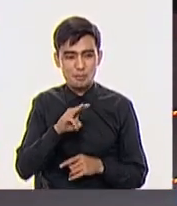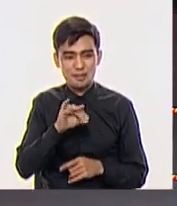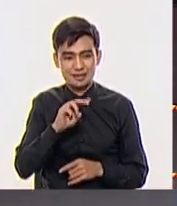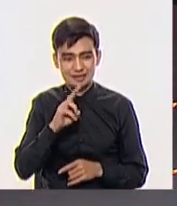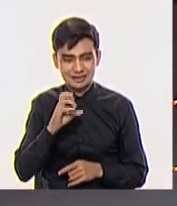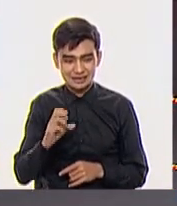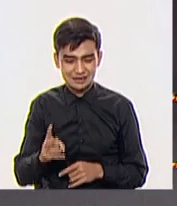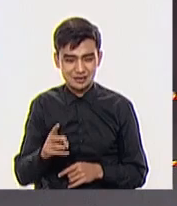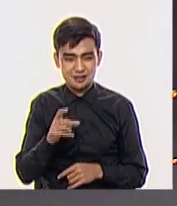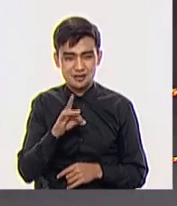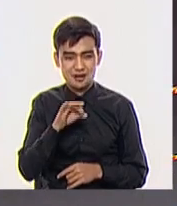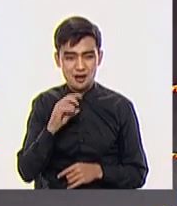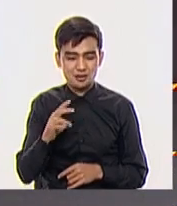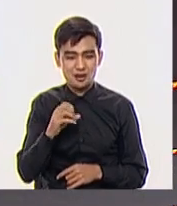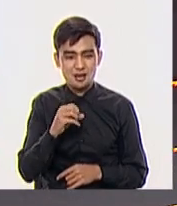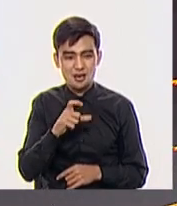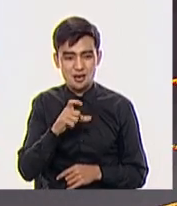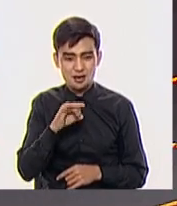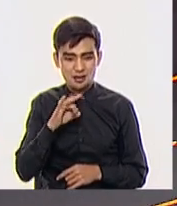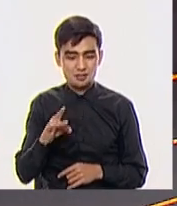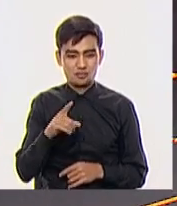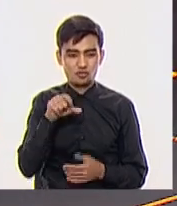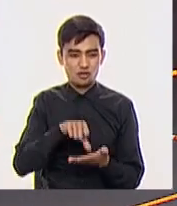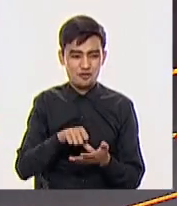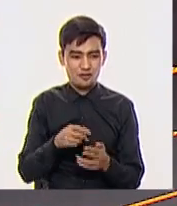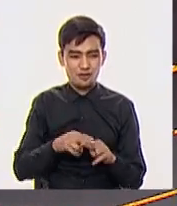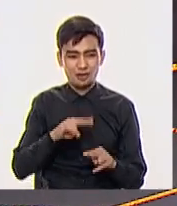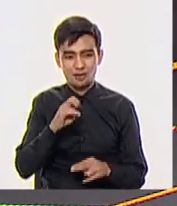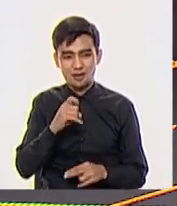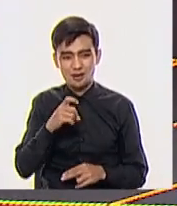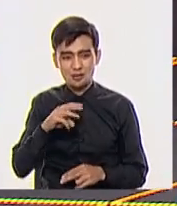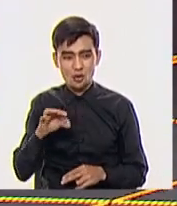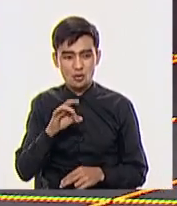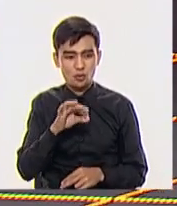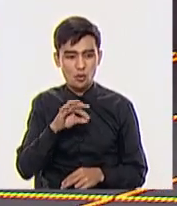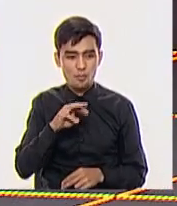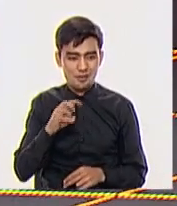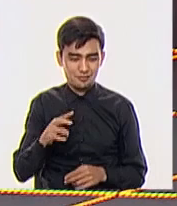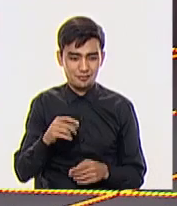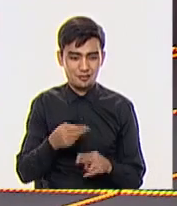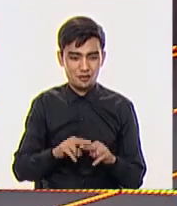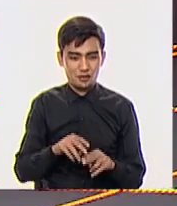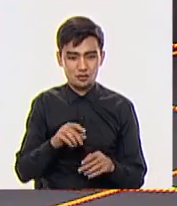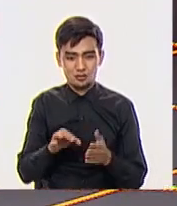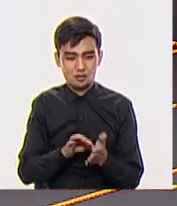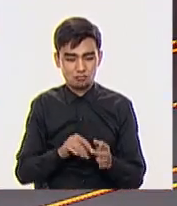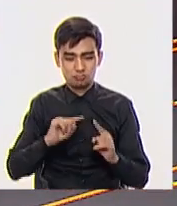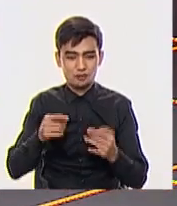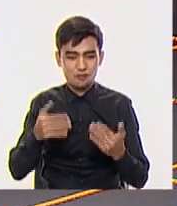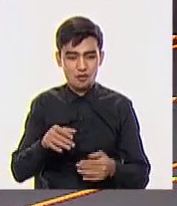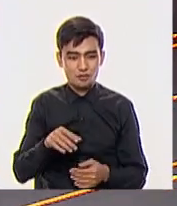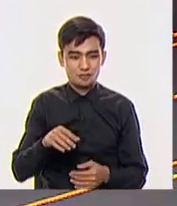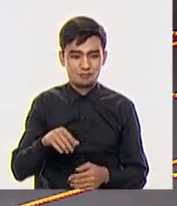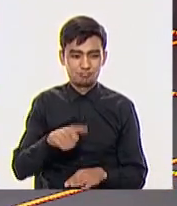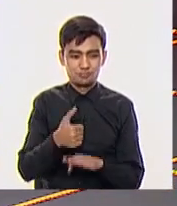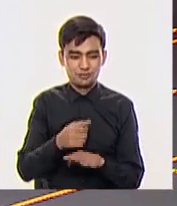самолета Ryanair, на котором летел оппозиционер, основатель портала «Нехта» Роман Протасевич. Его сразу же задержали. Генеральный